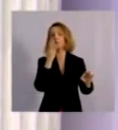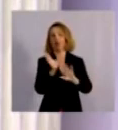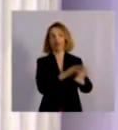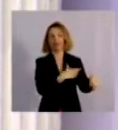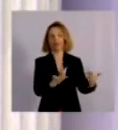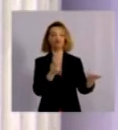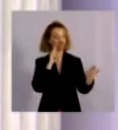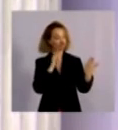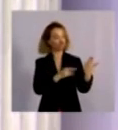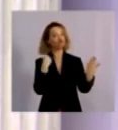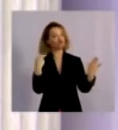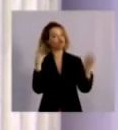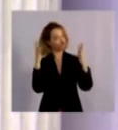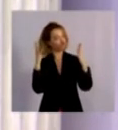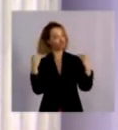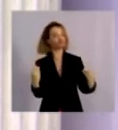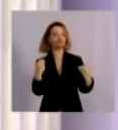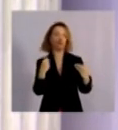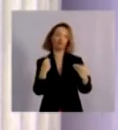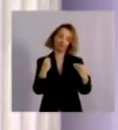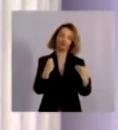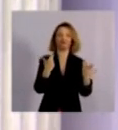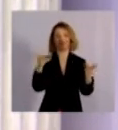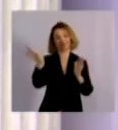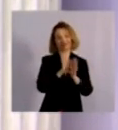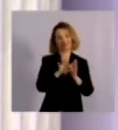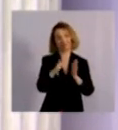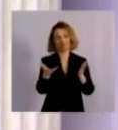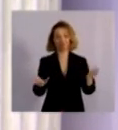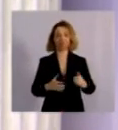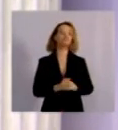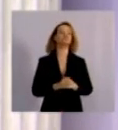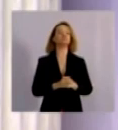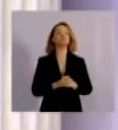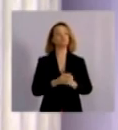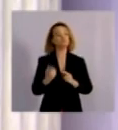και τους καθηγητές μας, τους δασκάλους μας, προσφέρουν